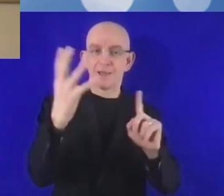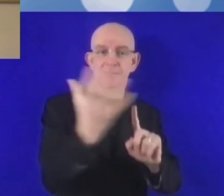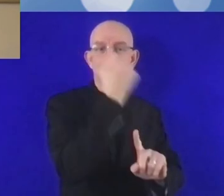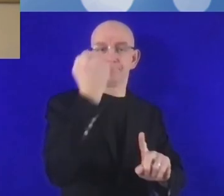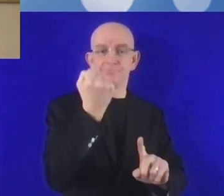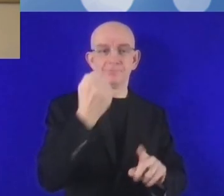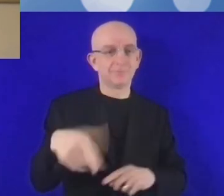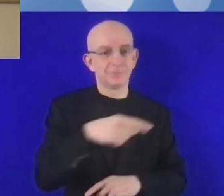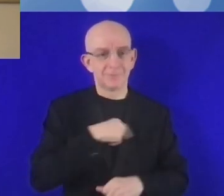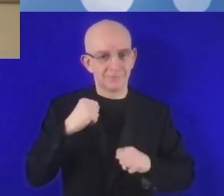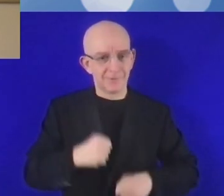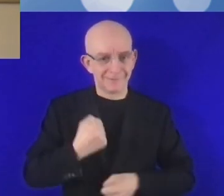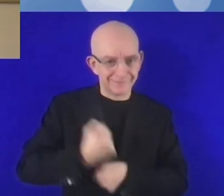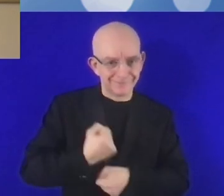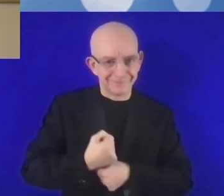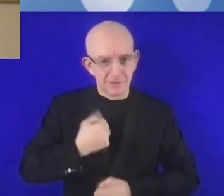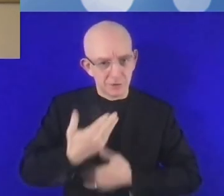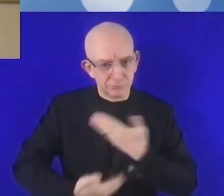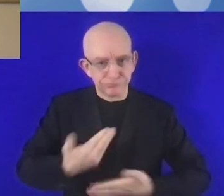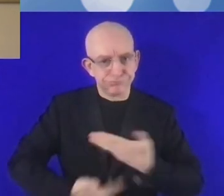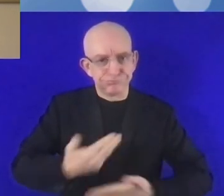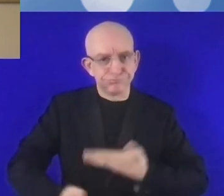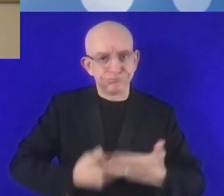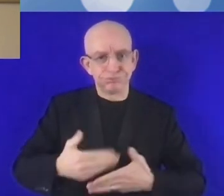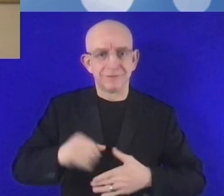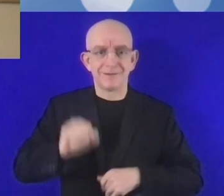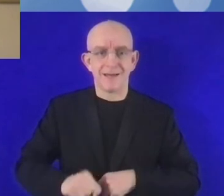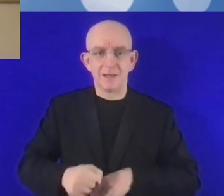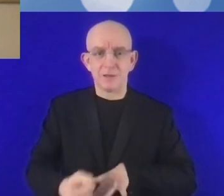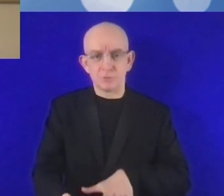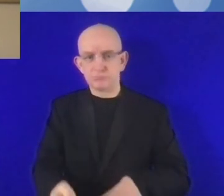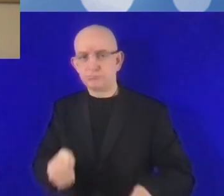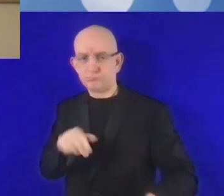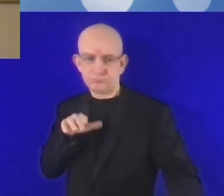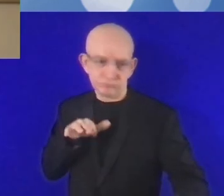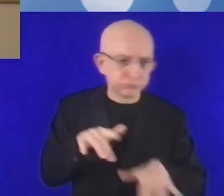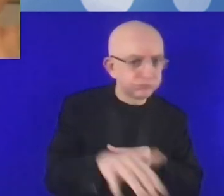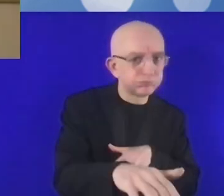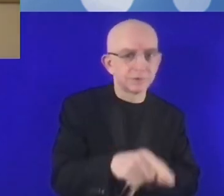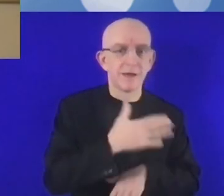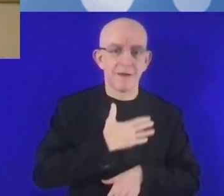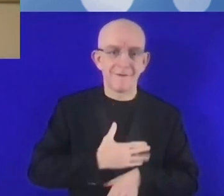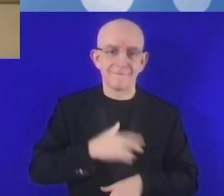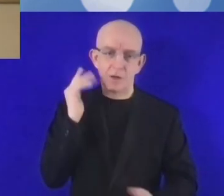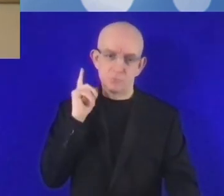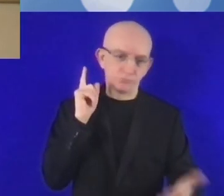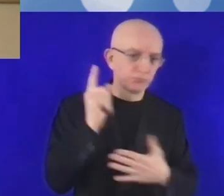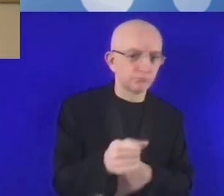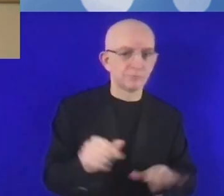ООН, которые мы должны выполнить до 2030 года. Мы хотим ускорить этот процесс и